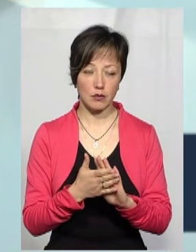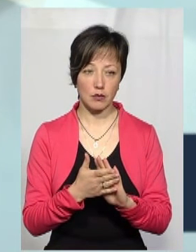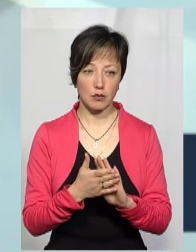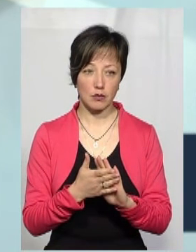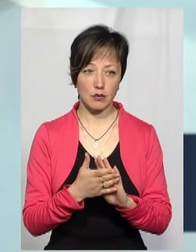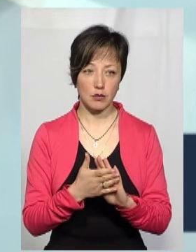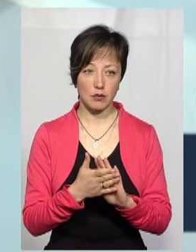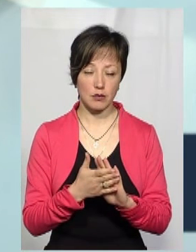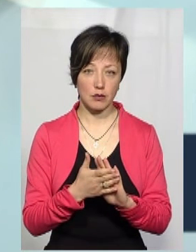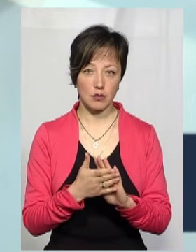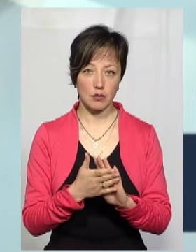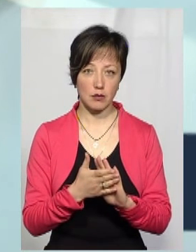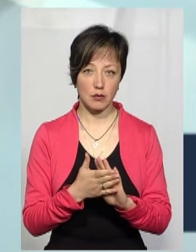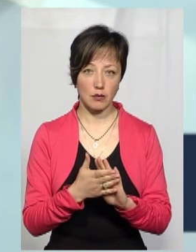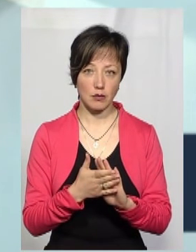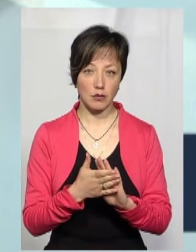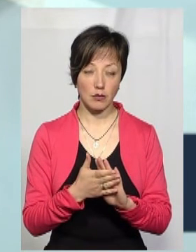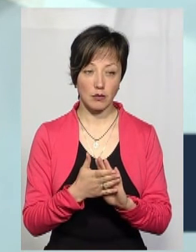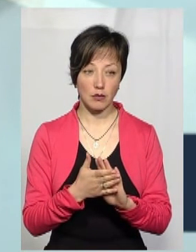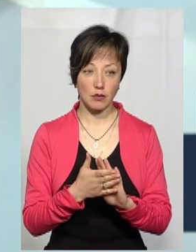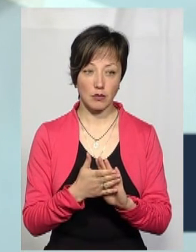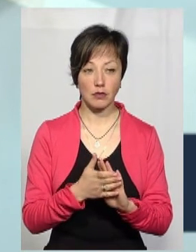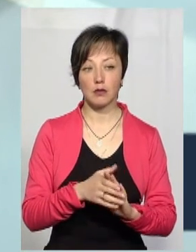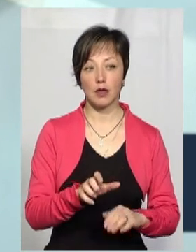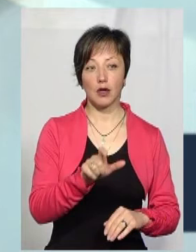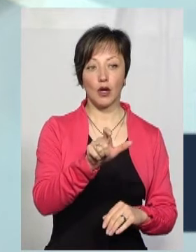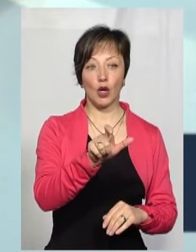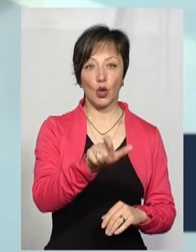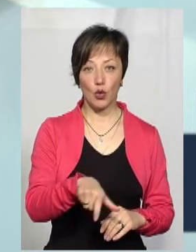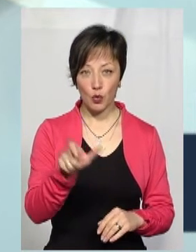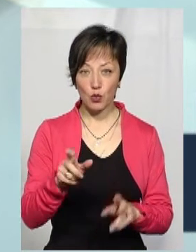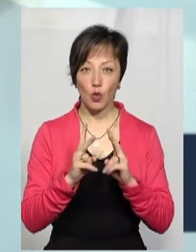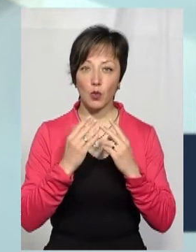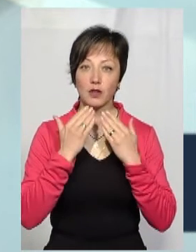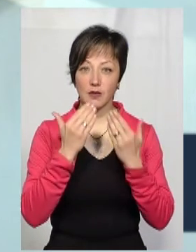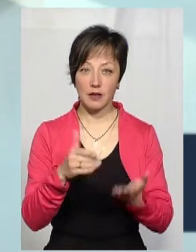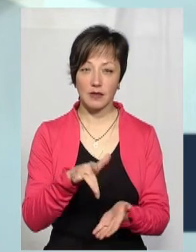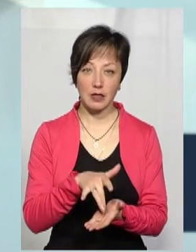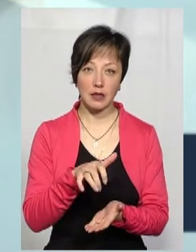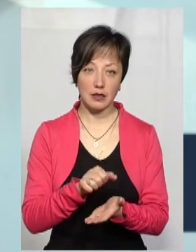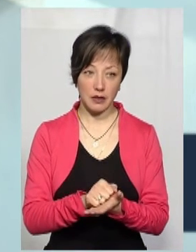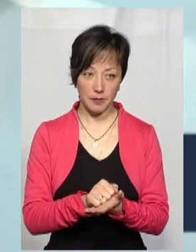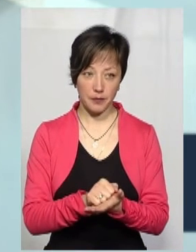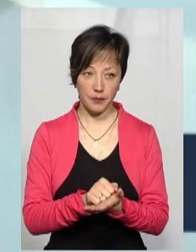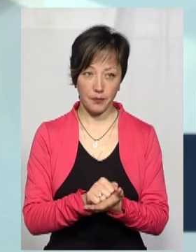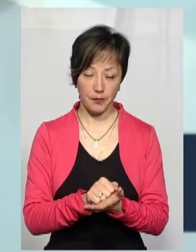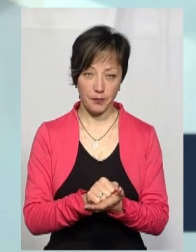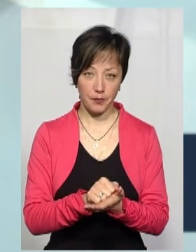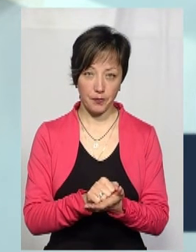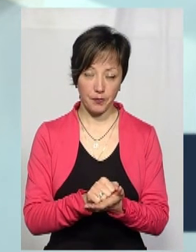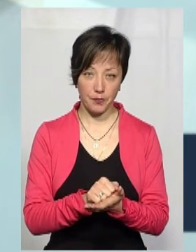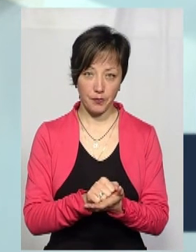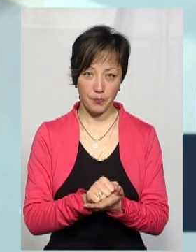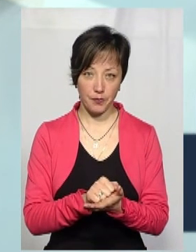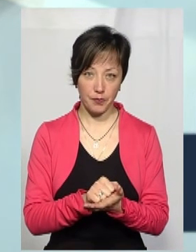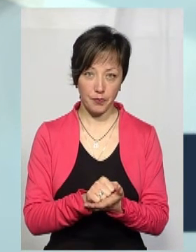пом'якшення. По-перше, люди, які сьогодні звертаються в центр зайнятості в такий спосіб, як ми тільки що говорили,